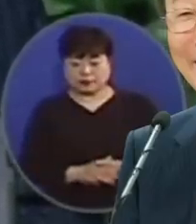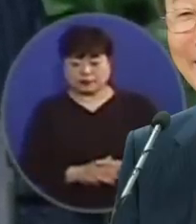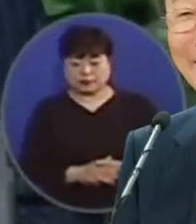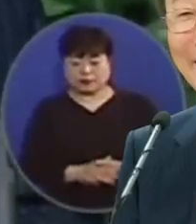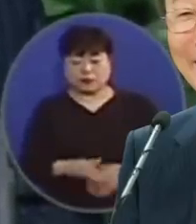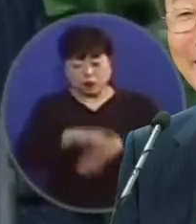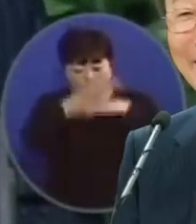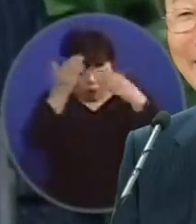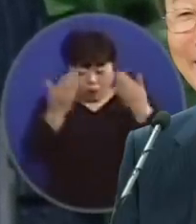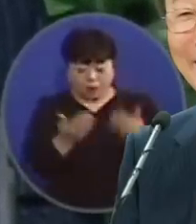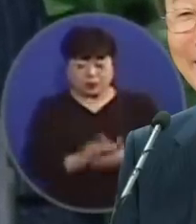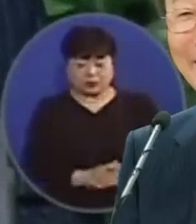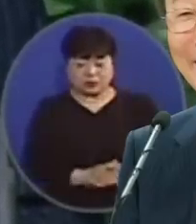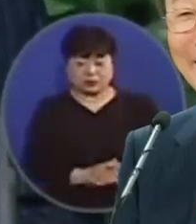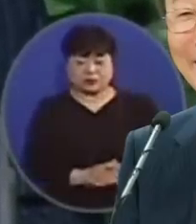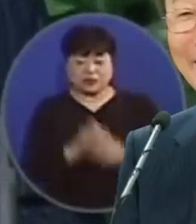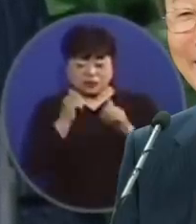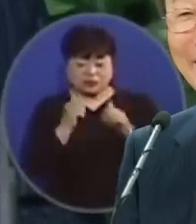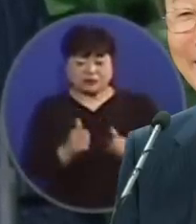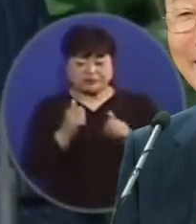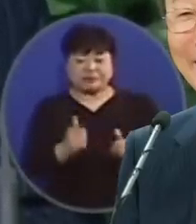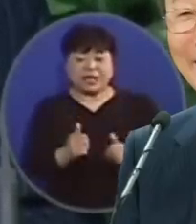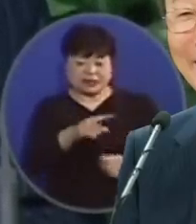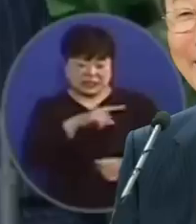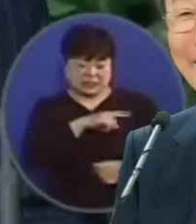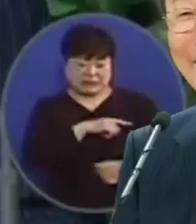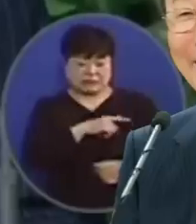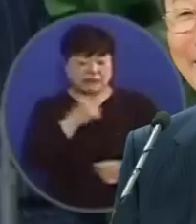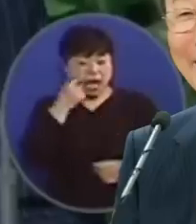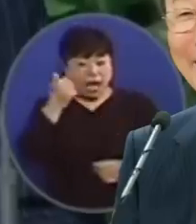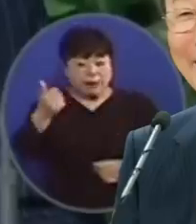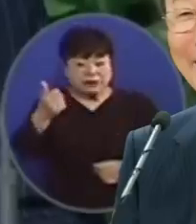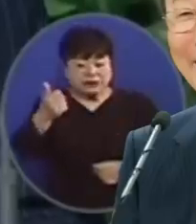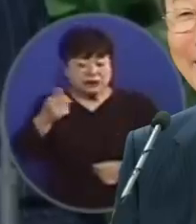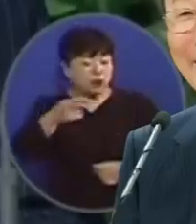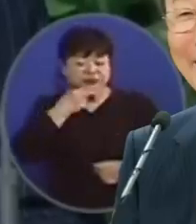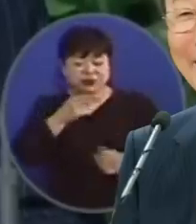전부 심판하는 신이시지 아버지가 없습니다.